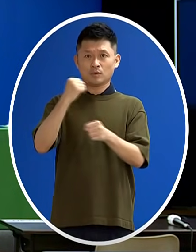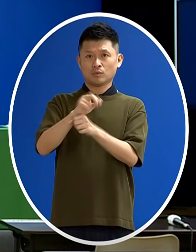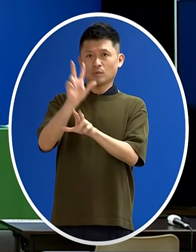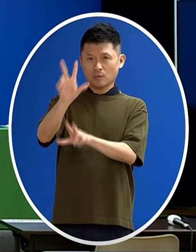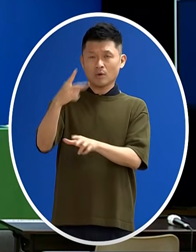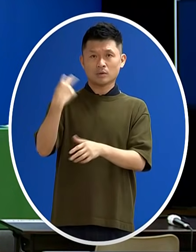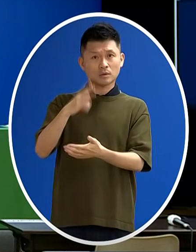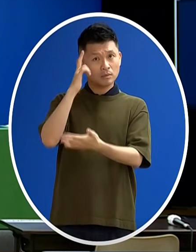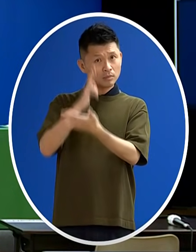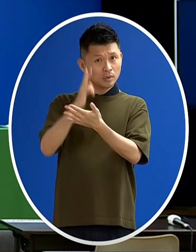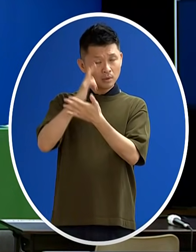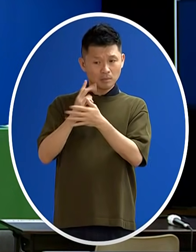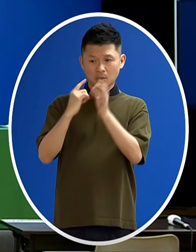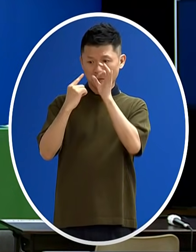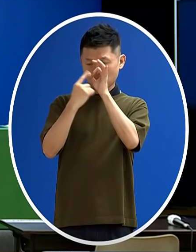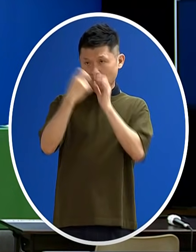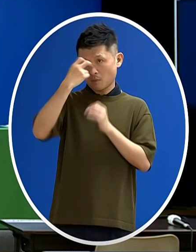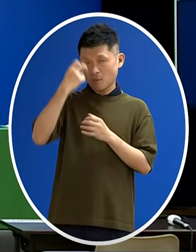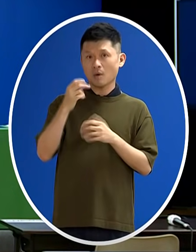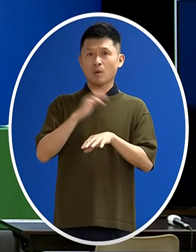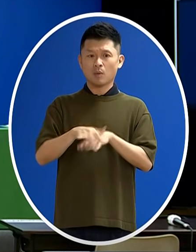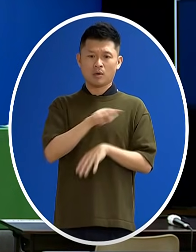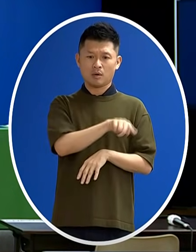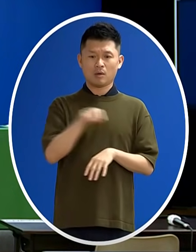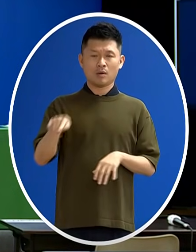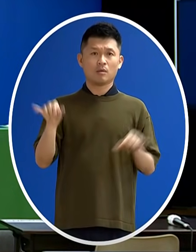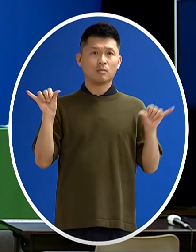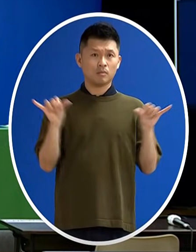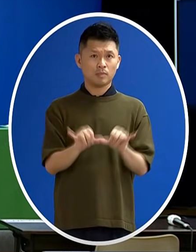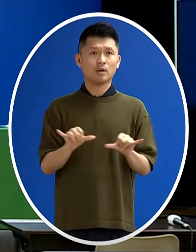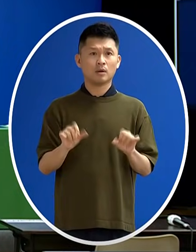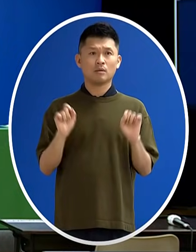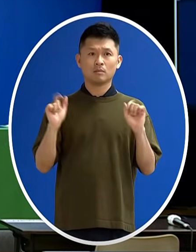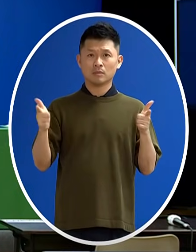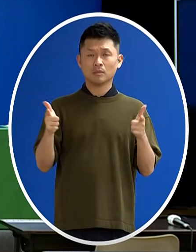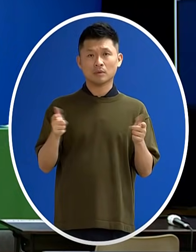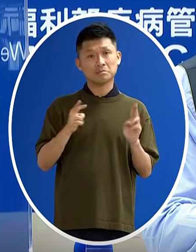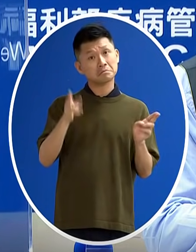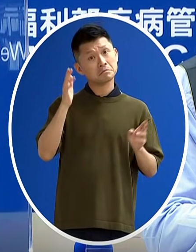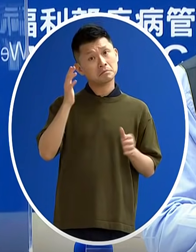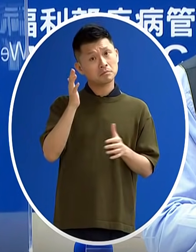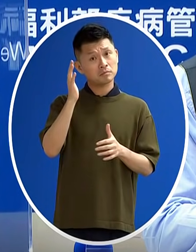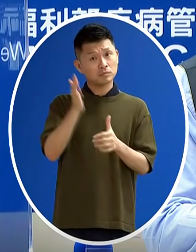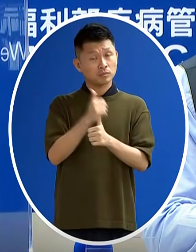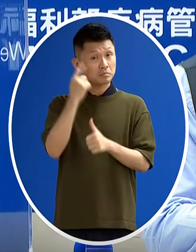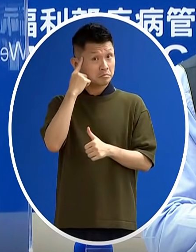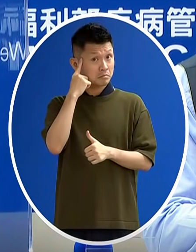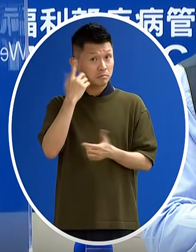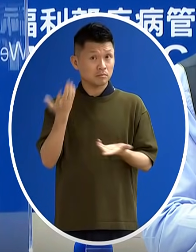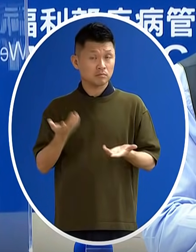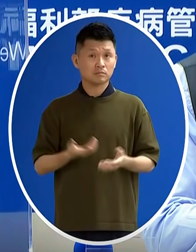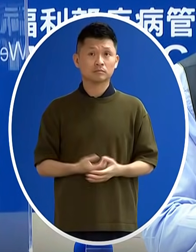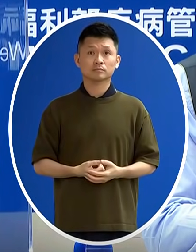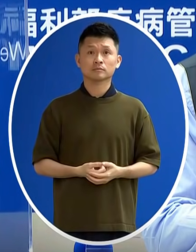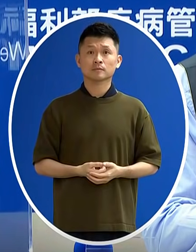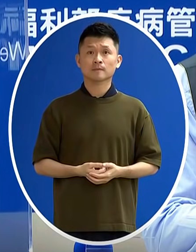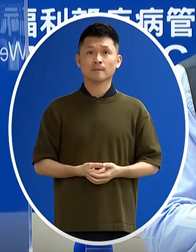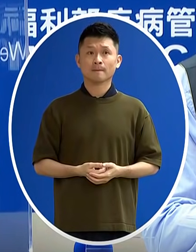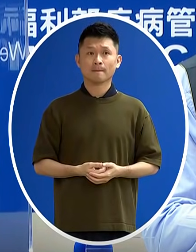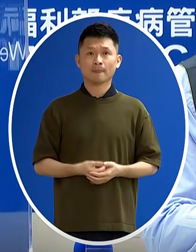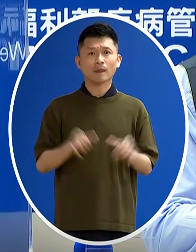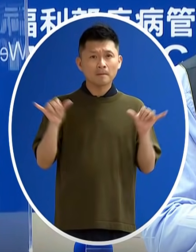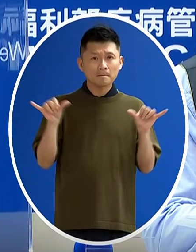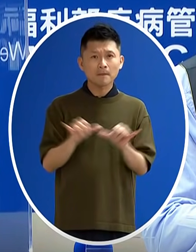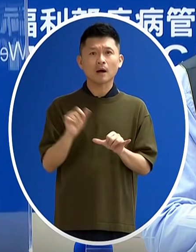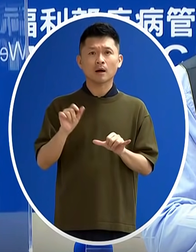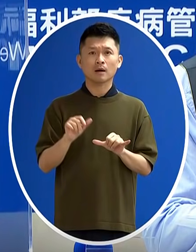拜都有筛检，那专家认为这是互相矛盾的，想问指挥中心怎么看？ 对，好的，这里面矛盾